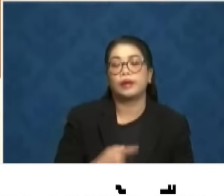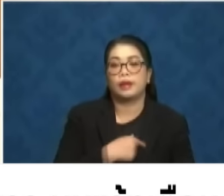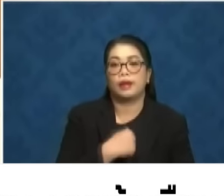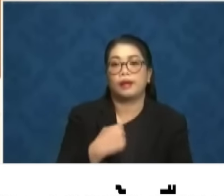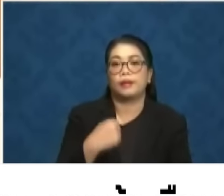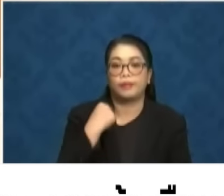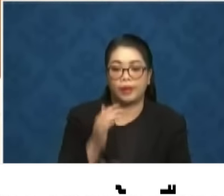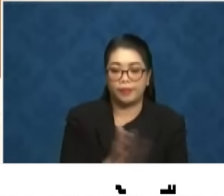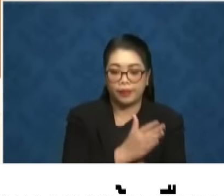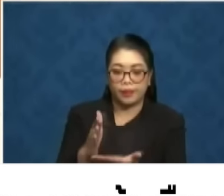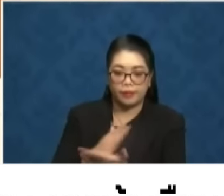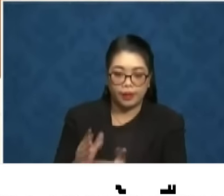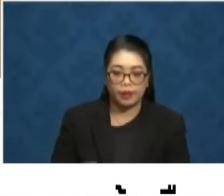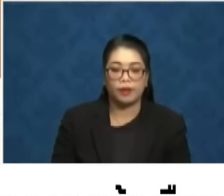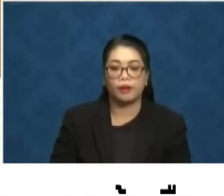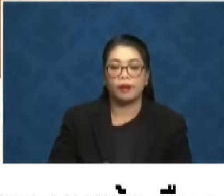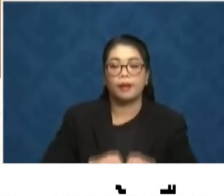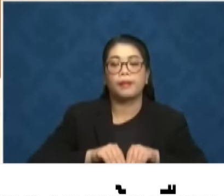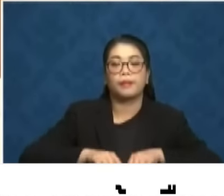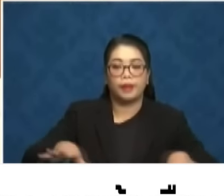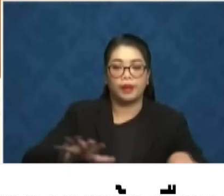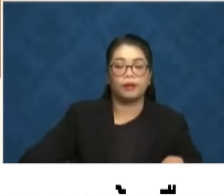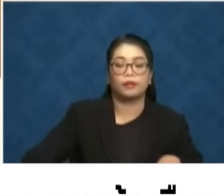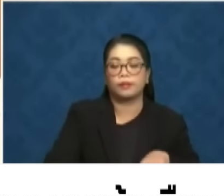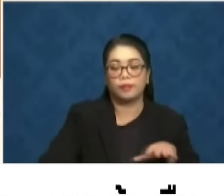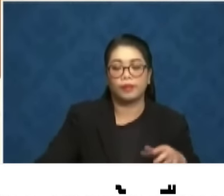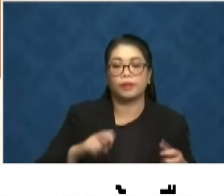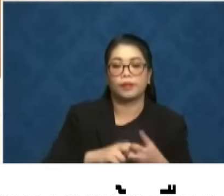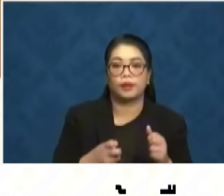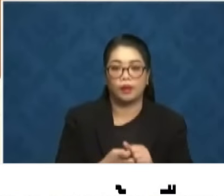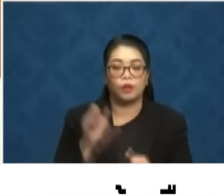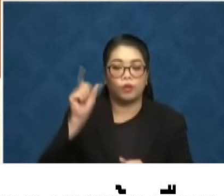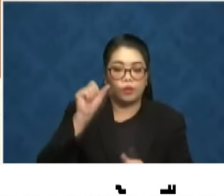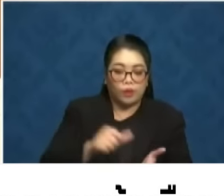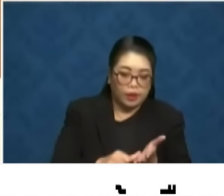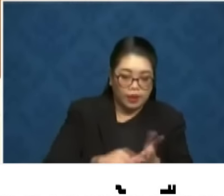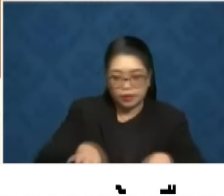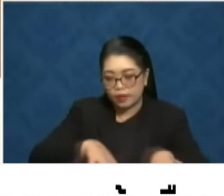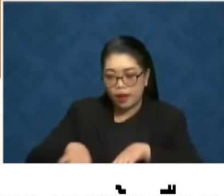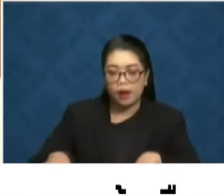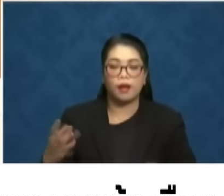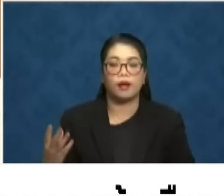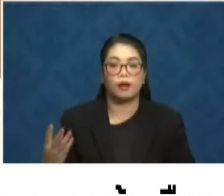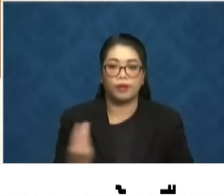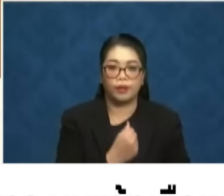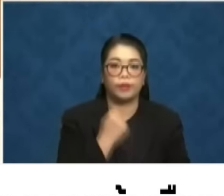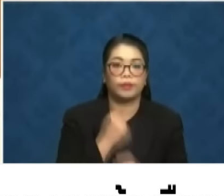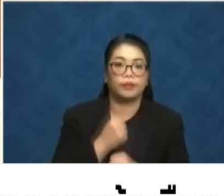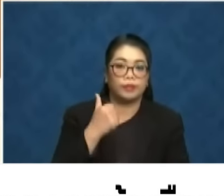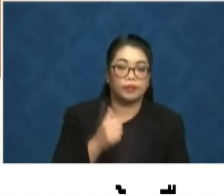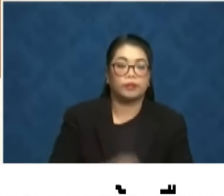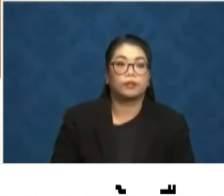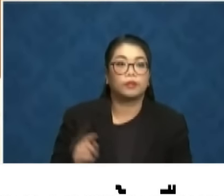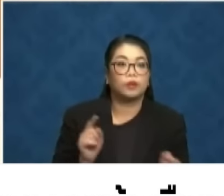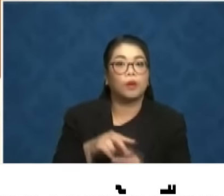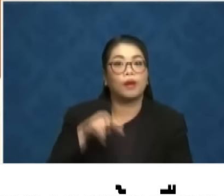มีเงินสำรองการใช้จ่ายอยู่แล้ว 20ล้านผู้ว่าสามารถดำเนินการเบิกจ่ายได้ทันทีรัฐบาลทำอย่างเต็มที่ดำเนินการให้เร็ว